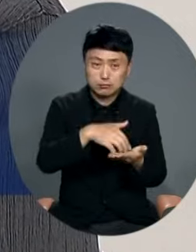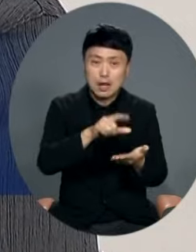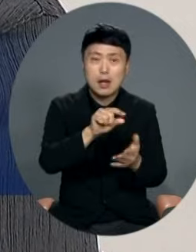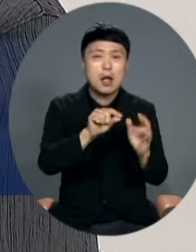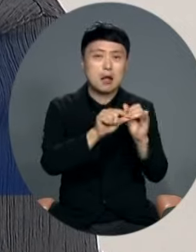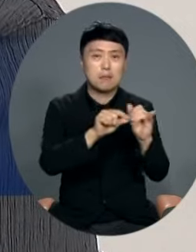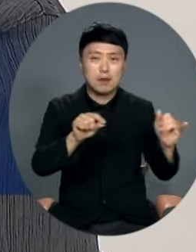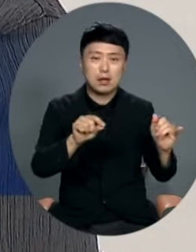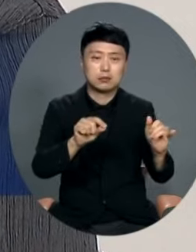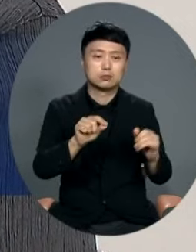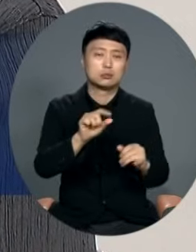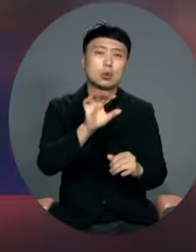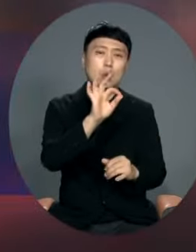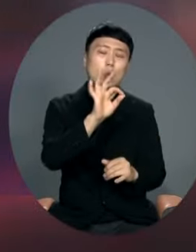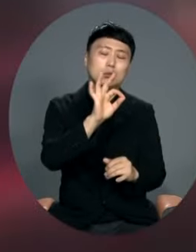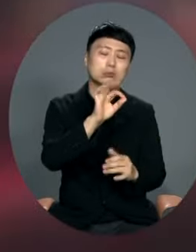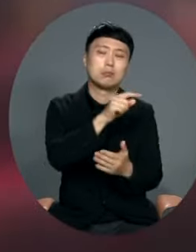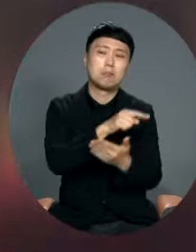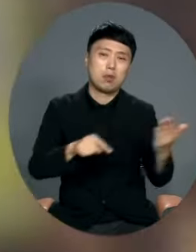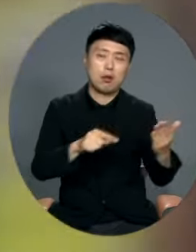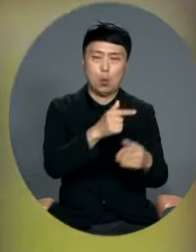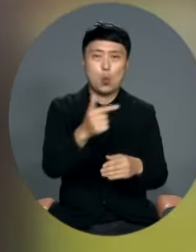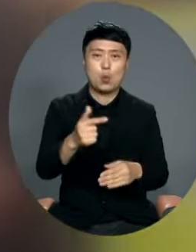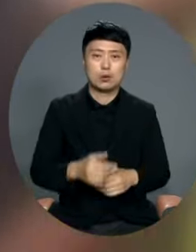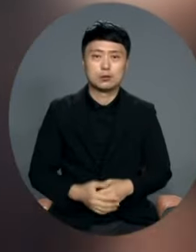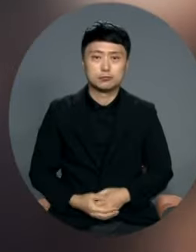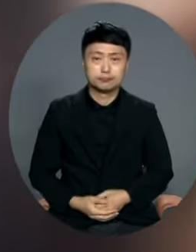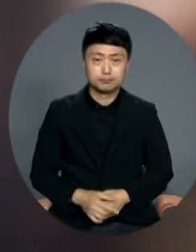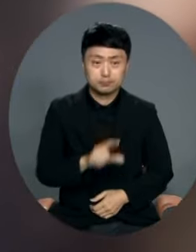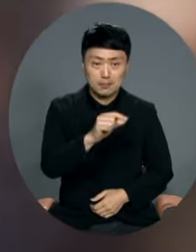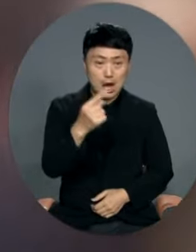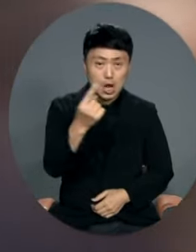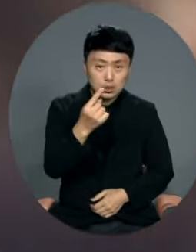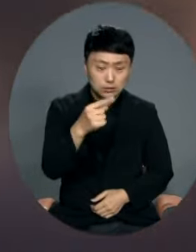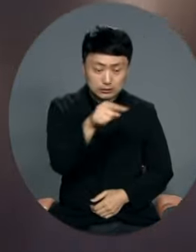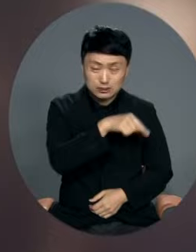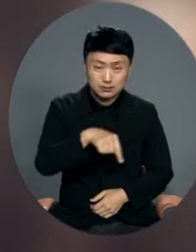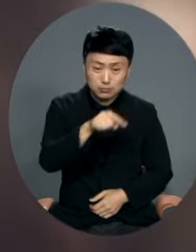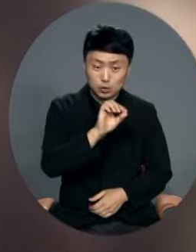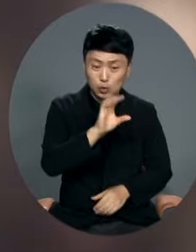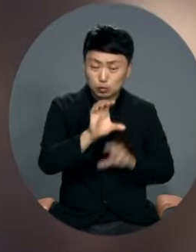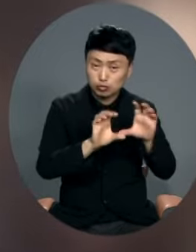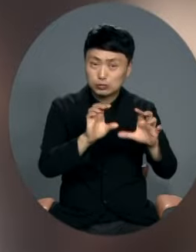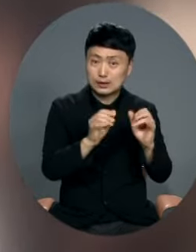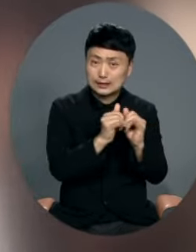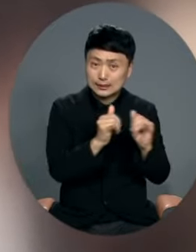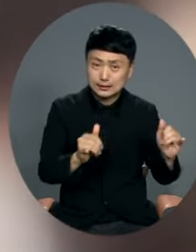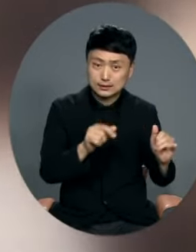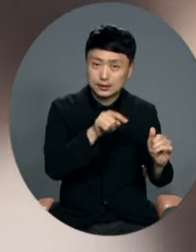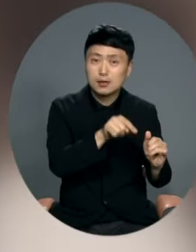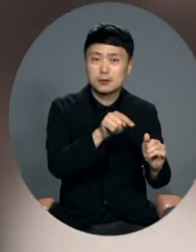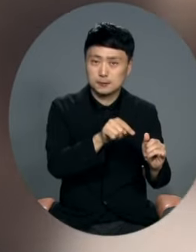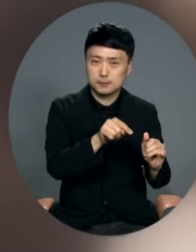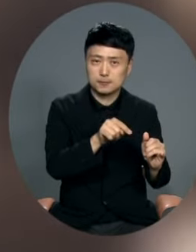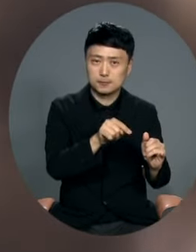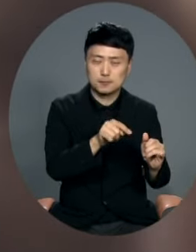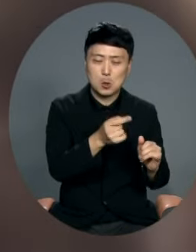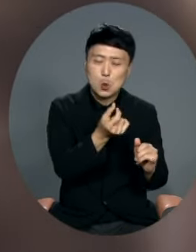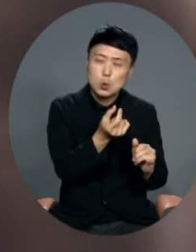하루아침에 재산권을 다 잃게 됩니다. 만 천 명에 이르는 셀피 글로벌 주주는 대부분 소액